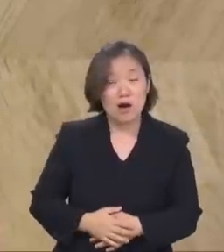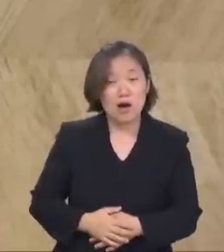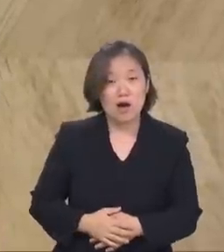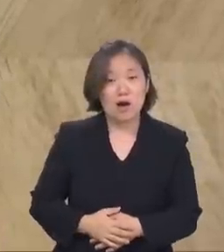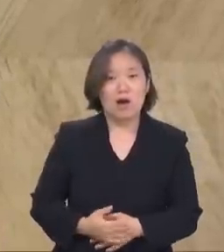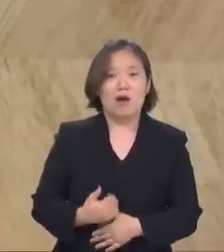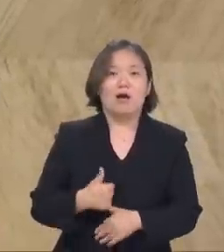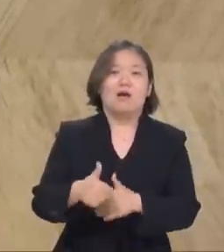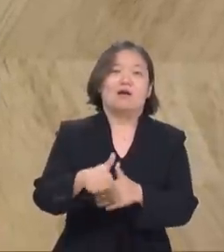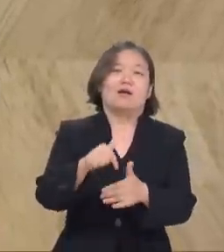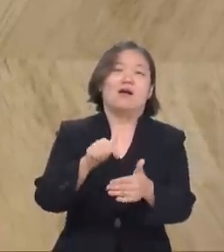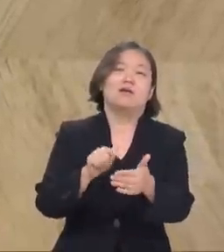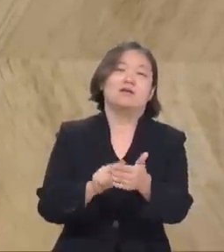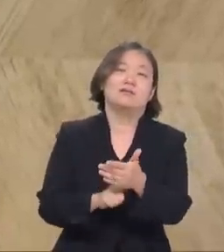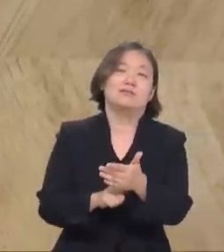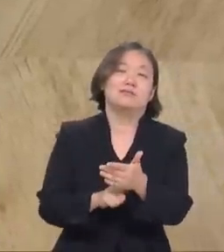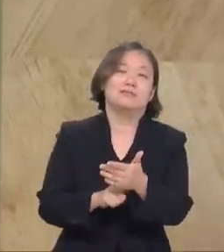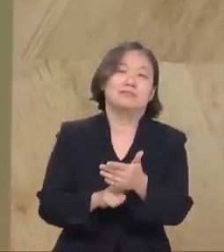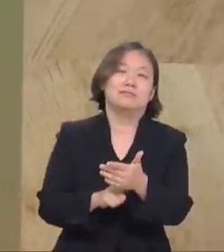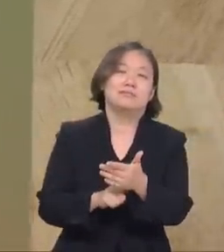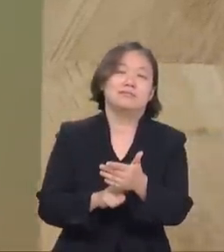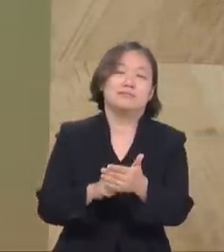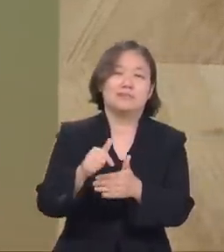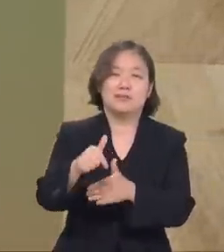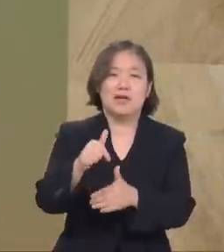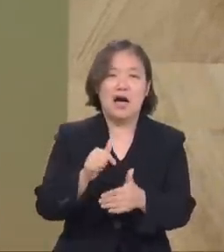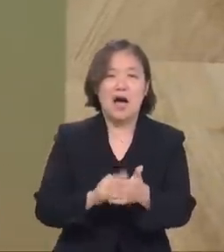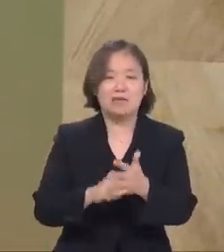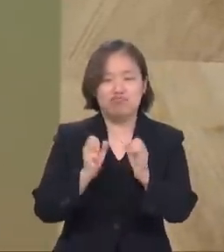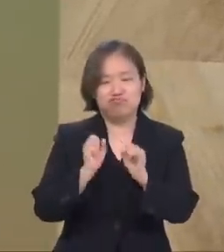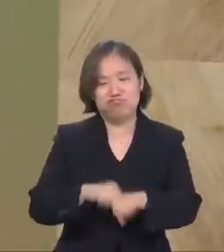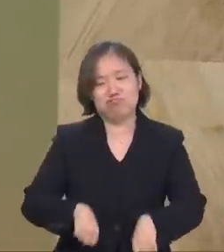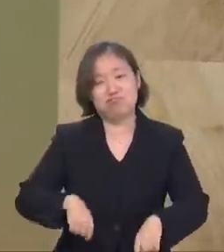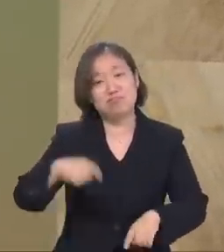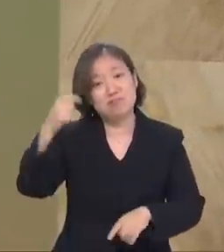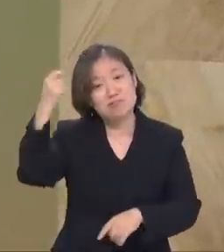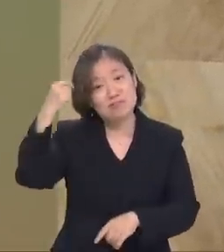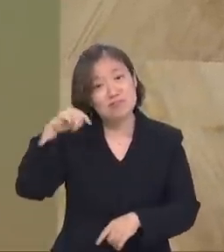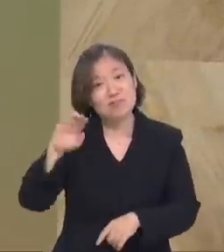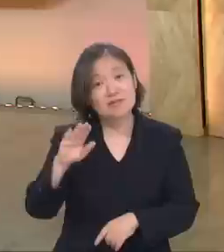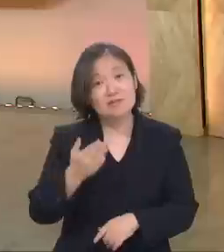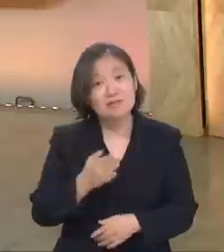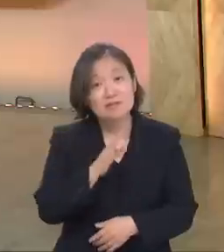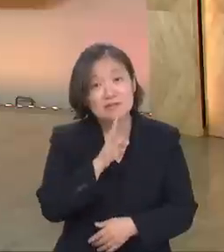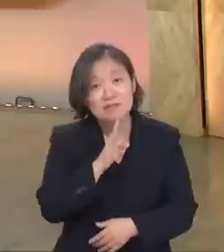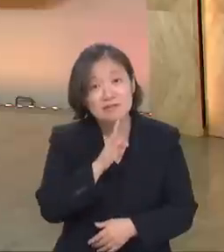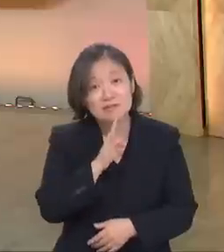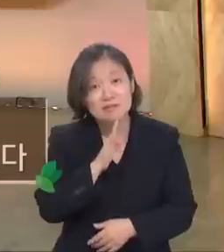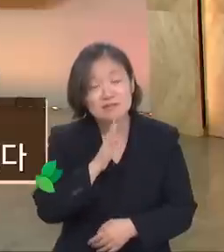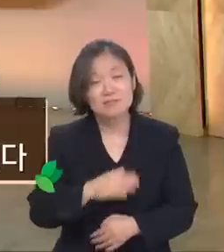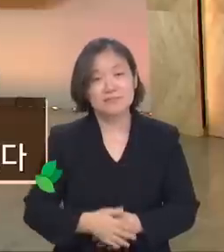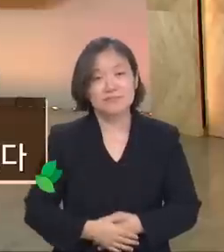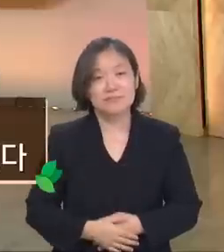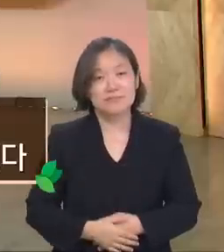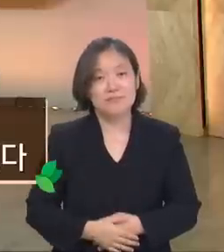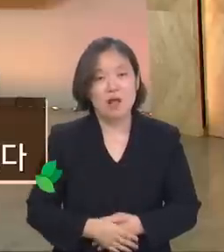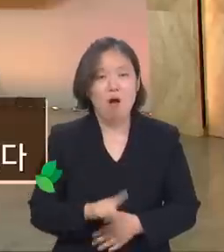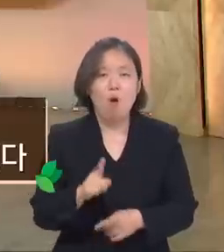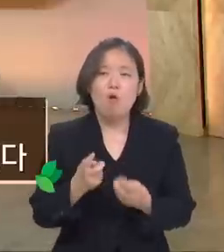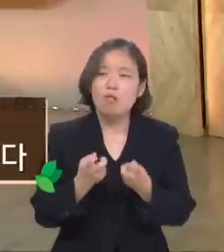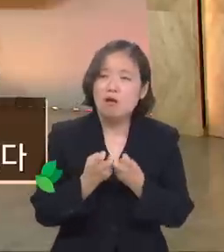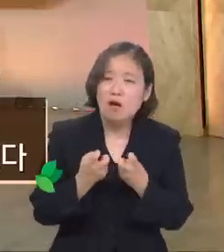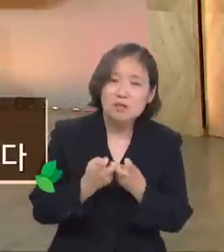가슴이 우두두두 무너지는 소리가 들리더랍니다 어떡하지